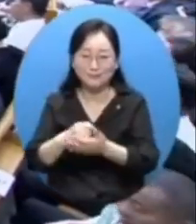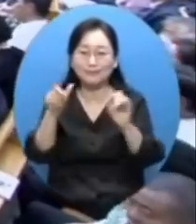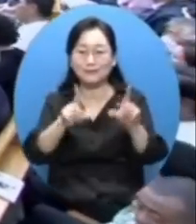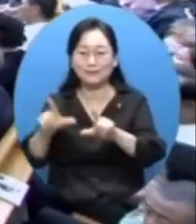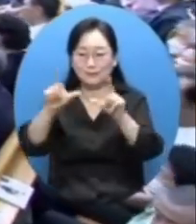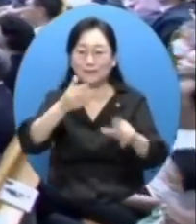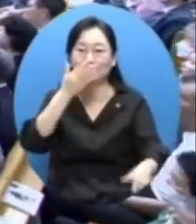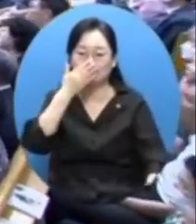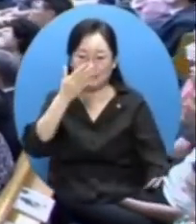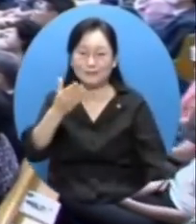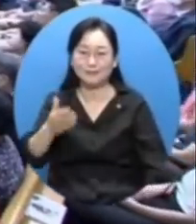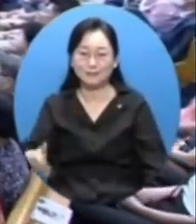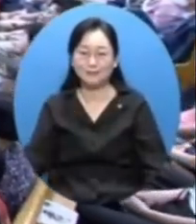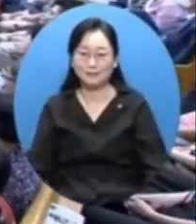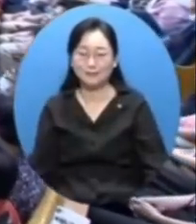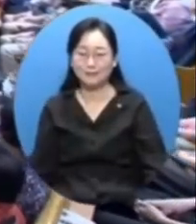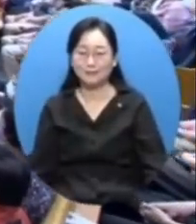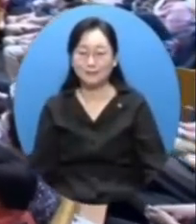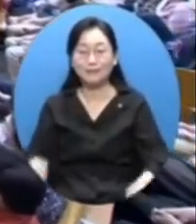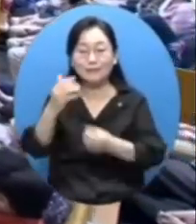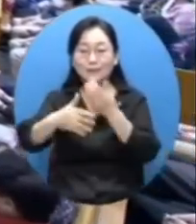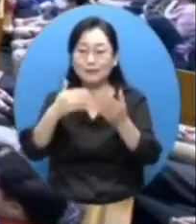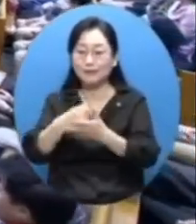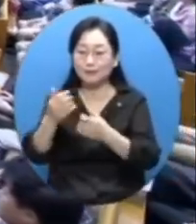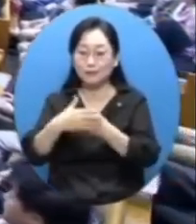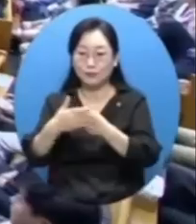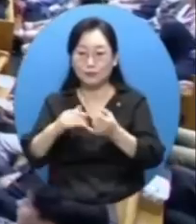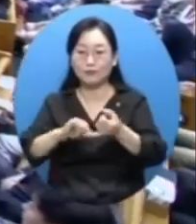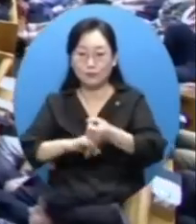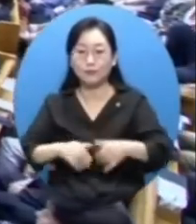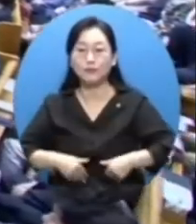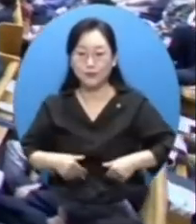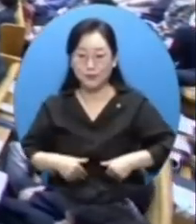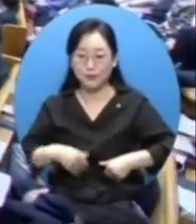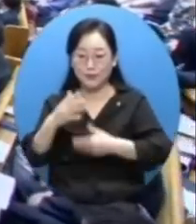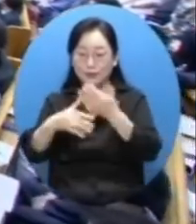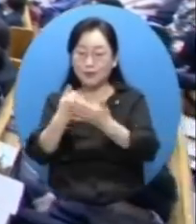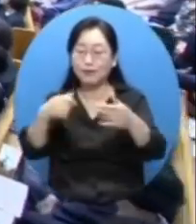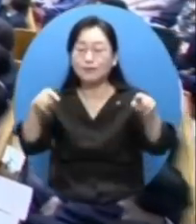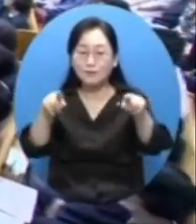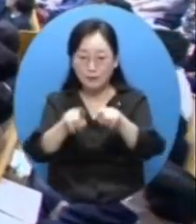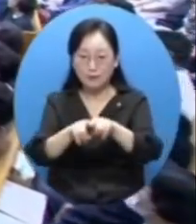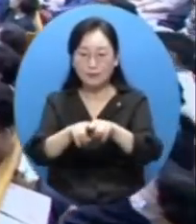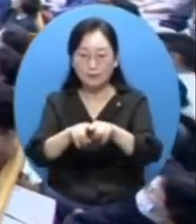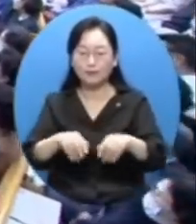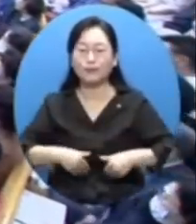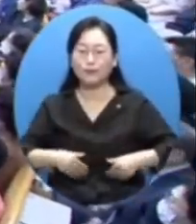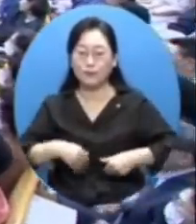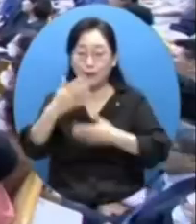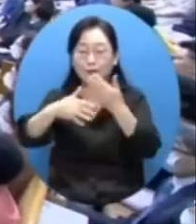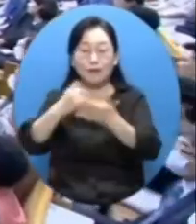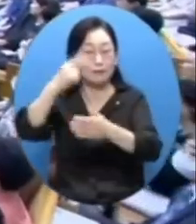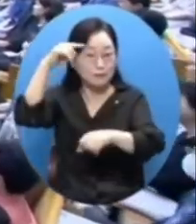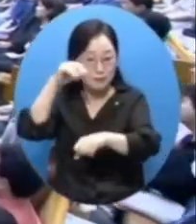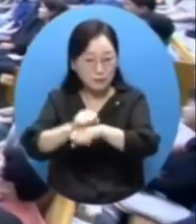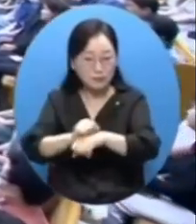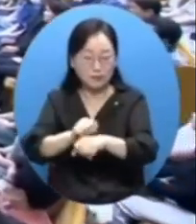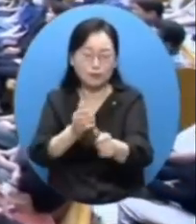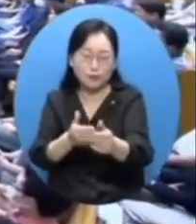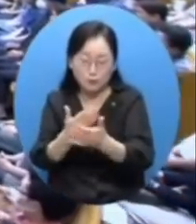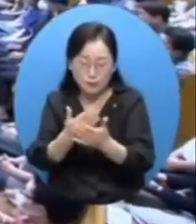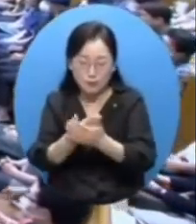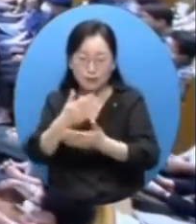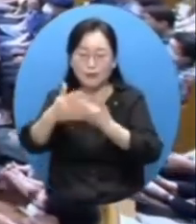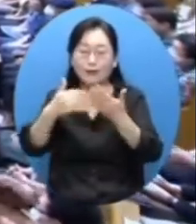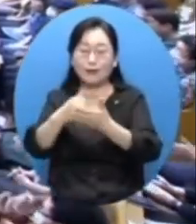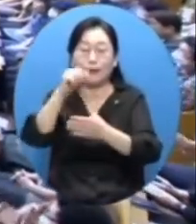수 있게 되는 것입니다. 하나님이 우리를 도와주셔야 됩니다. 하나님이 우리 함께 하셔야 되는 것입니다. 하나님의 지혜를 구하고 하나님이 우리에게 하라